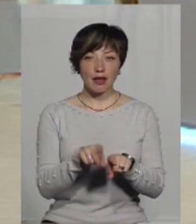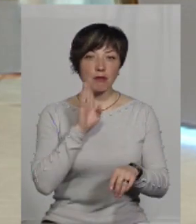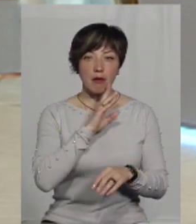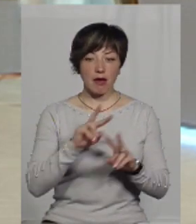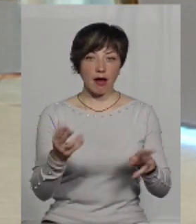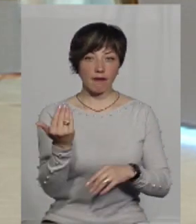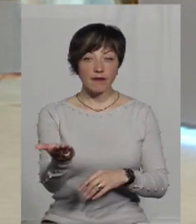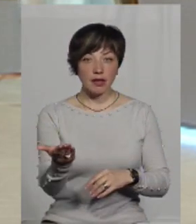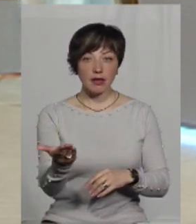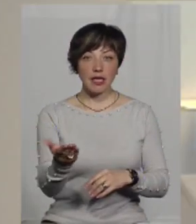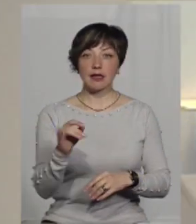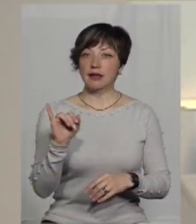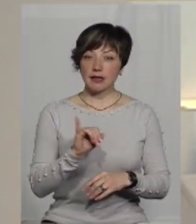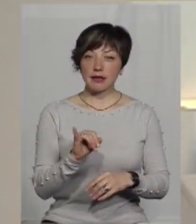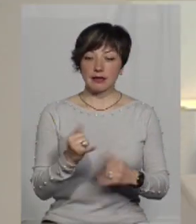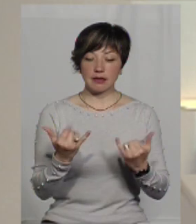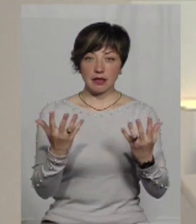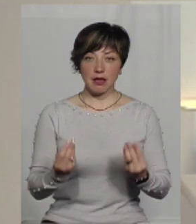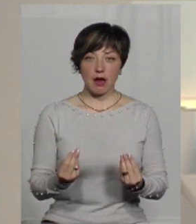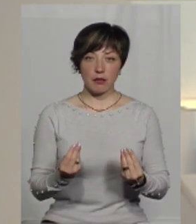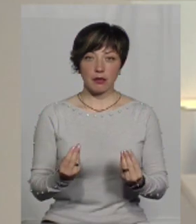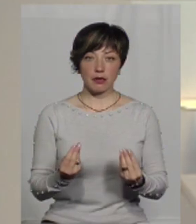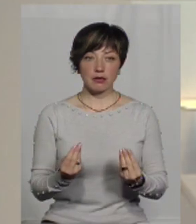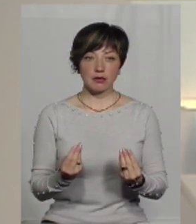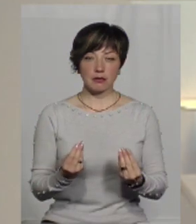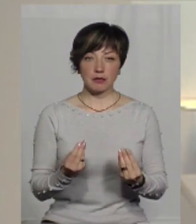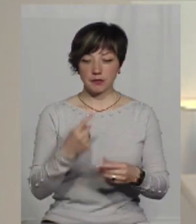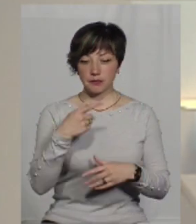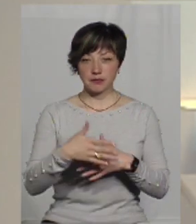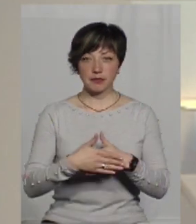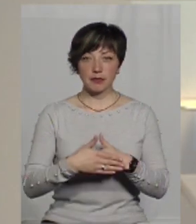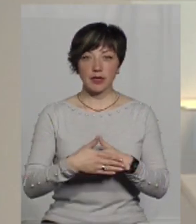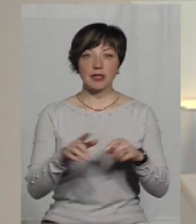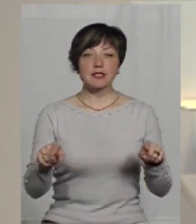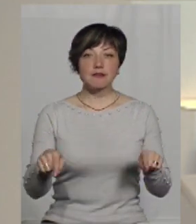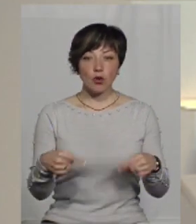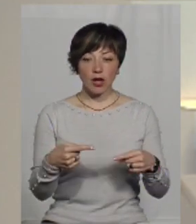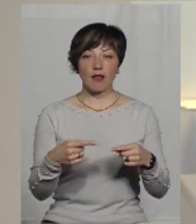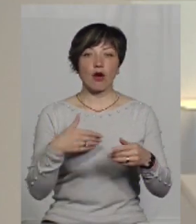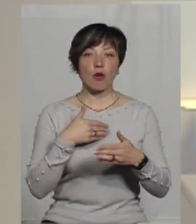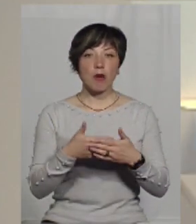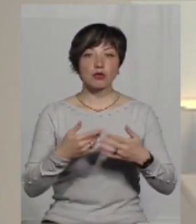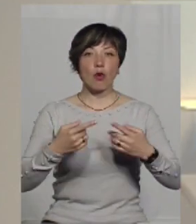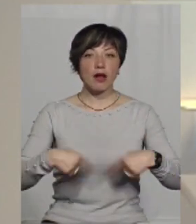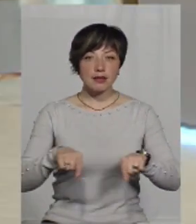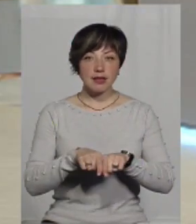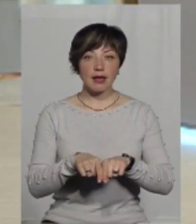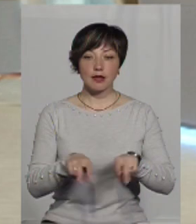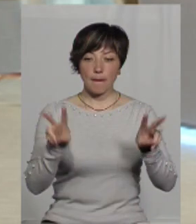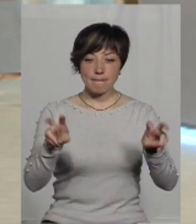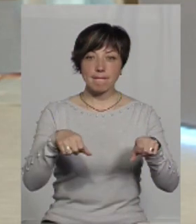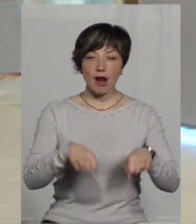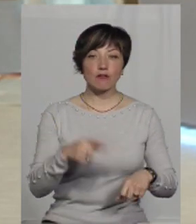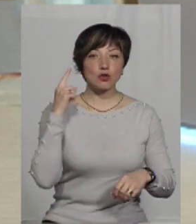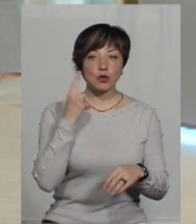мами, як ви. І днями ж, ну, буквально днями, так? І ви створили громадську організацію «Право чути». От хто в